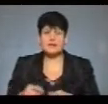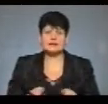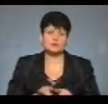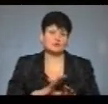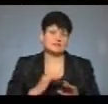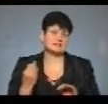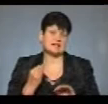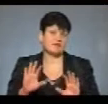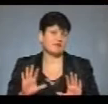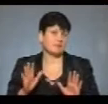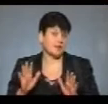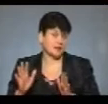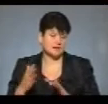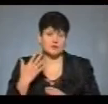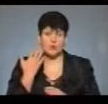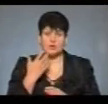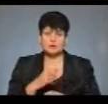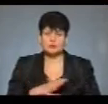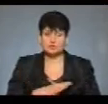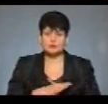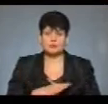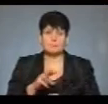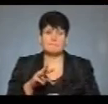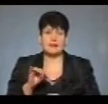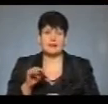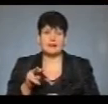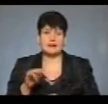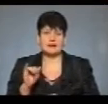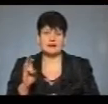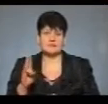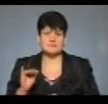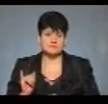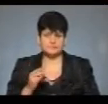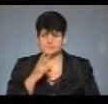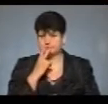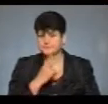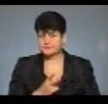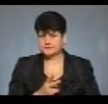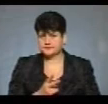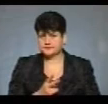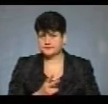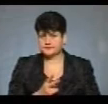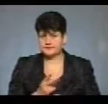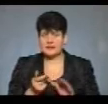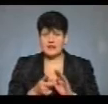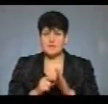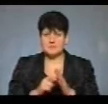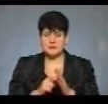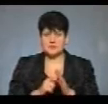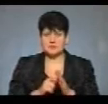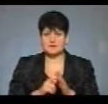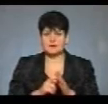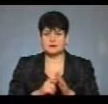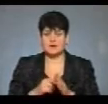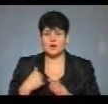цікаві випадки, коли було, зокрема, в Млинівцях ми бачили, коли кабіни для голосування були розташовані